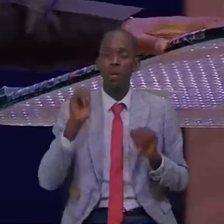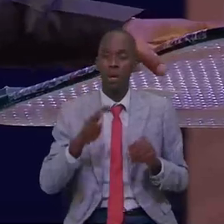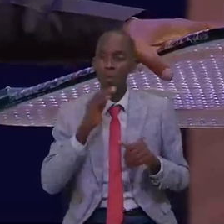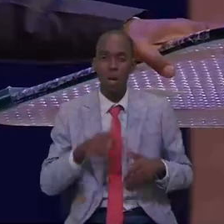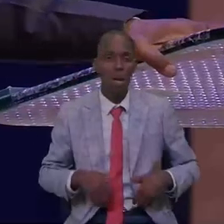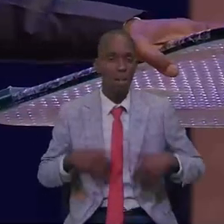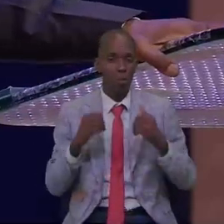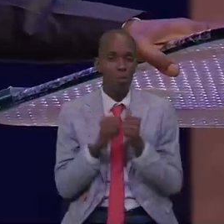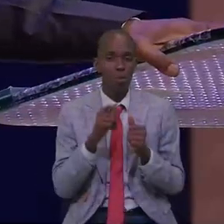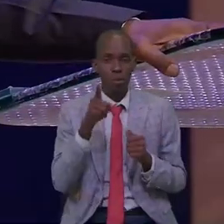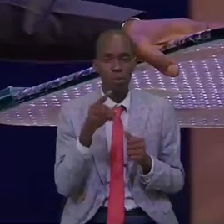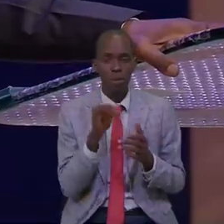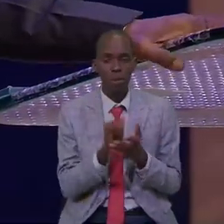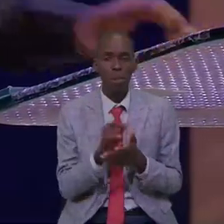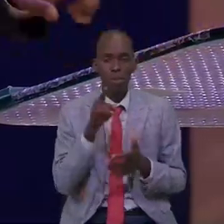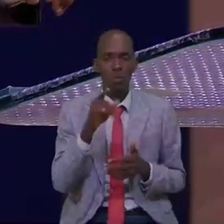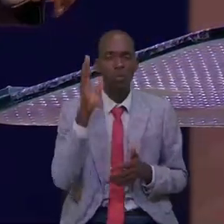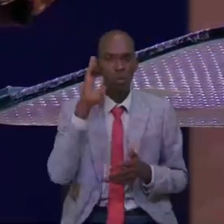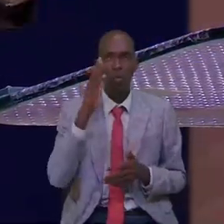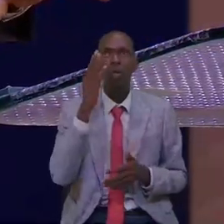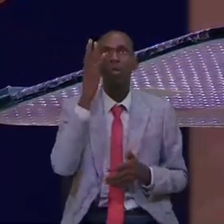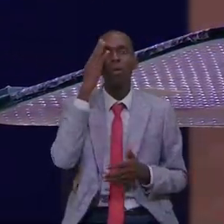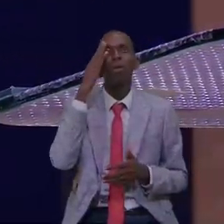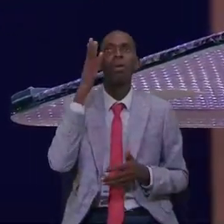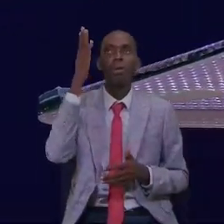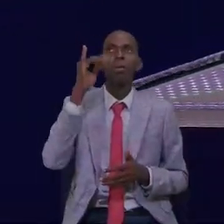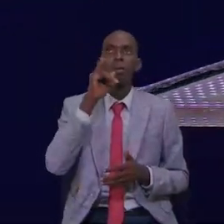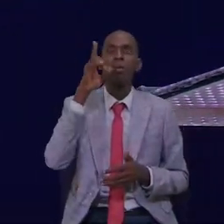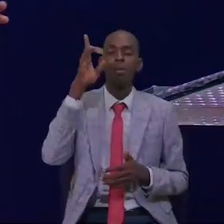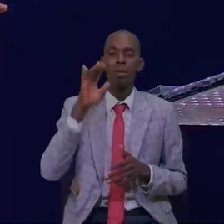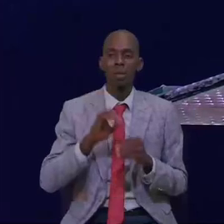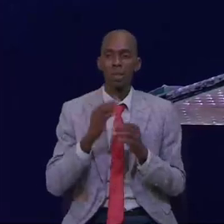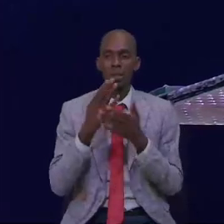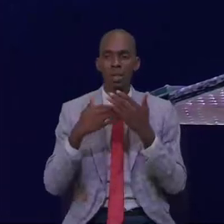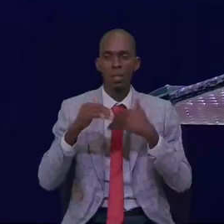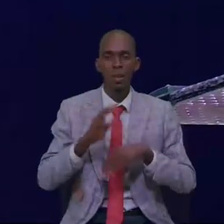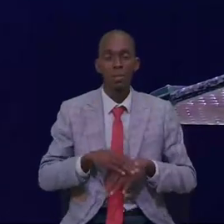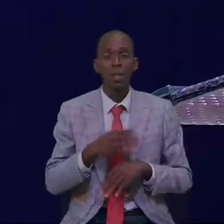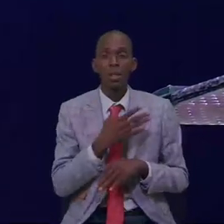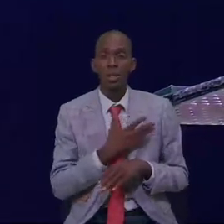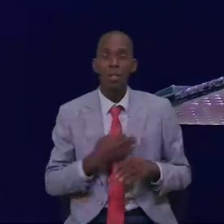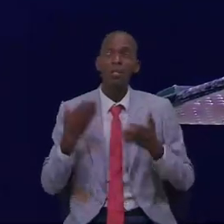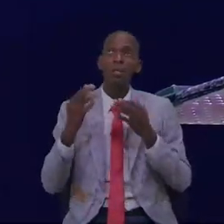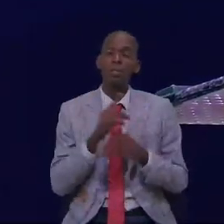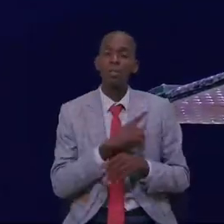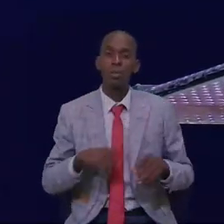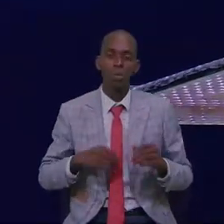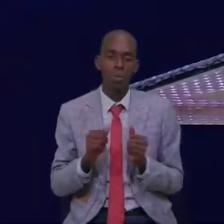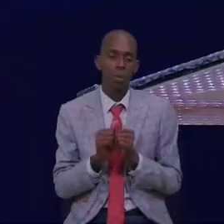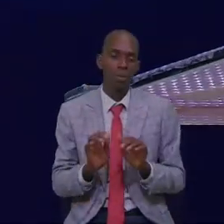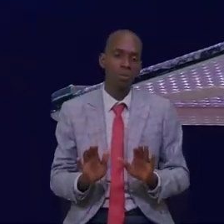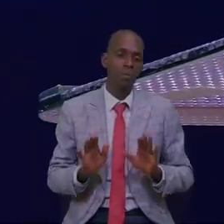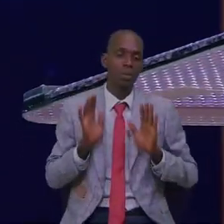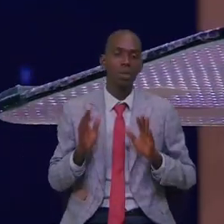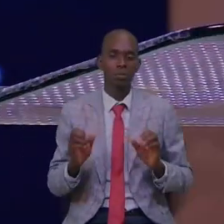recaler, que tu sauras que Dieu Tout-Puissant a le dernier mot. Servez l'Éternel avec crainte. Réussissez-vous